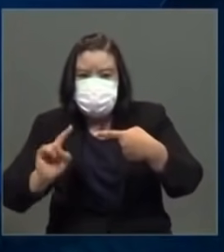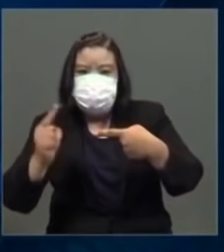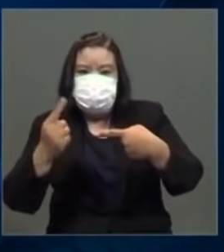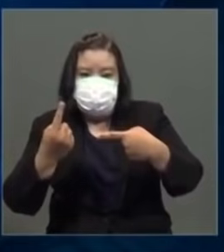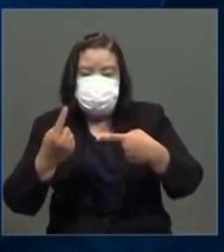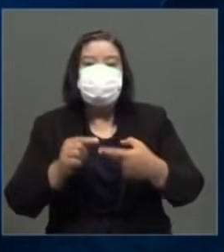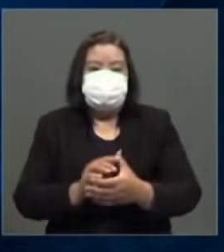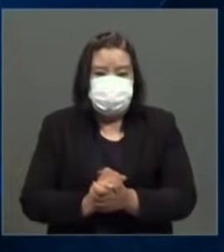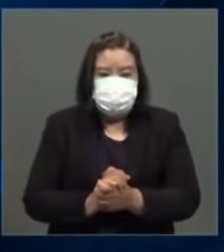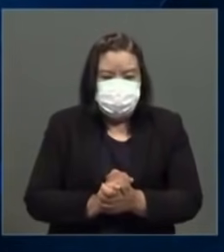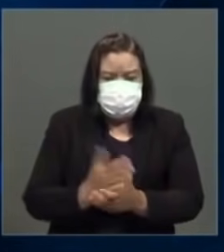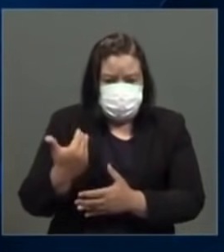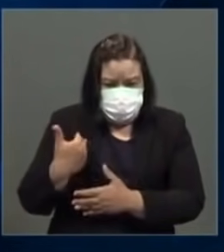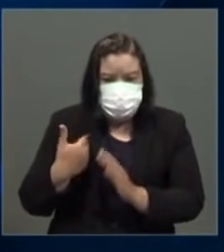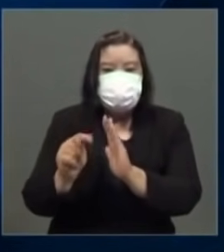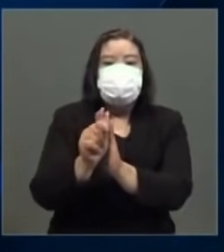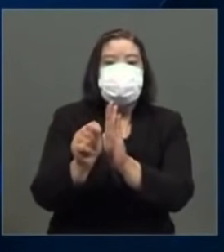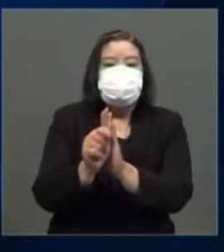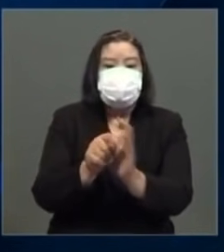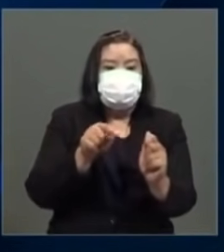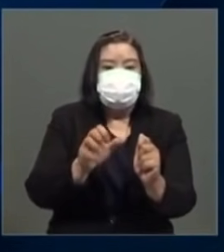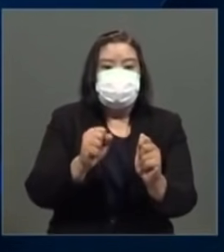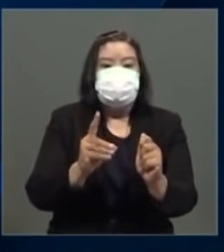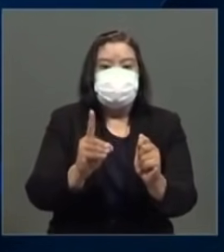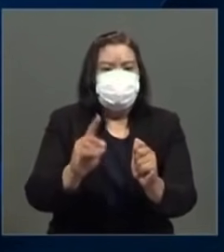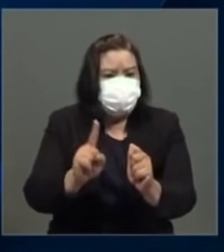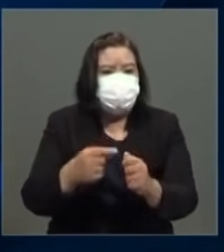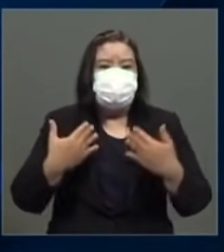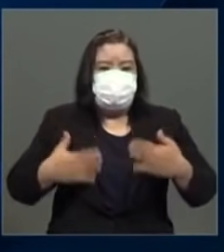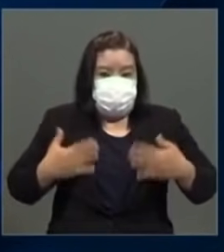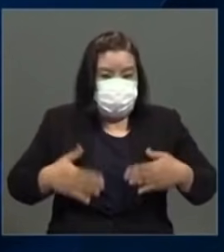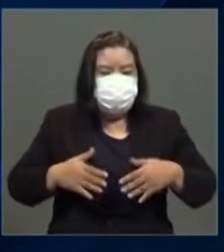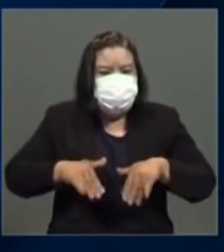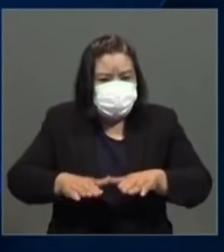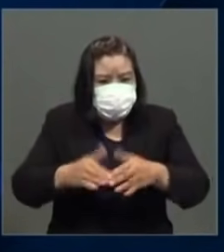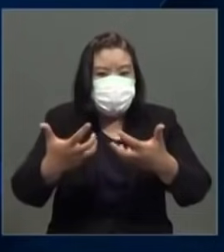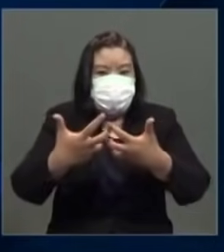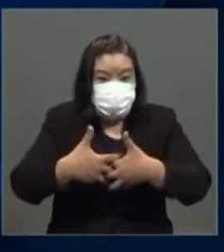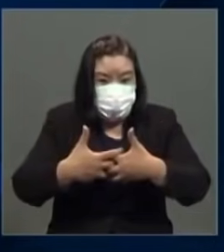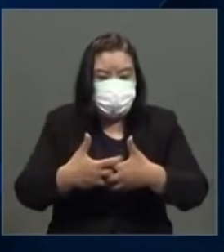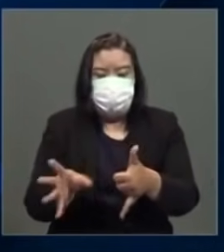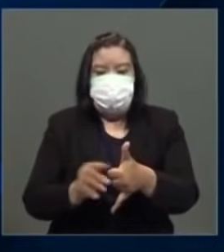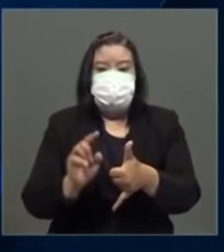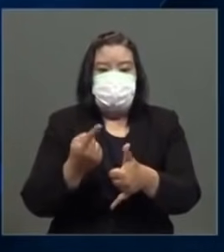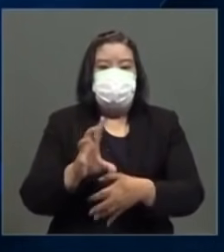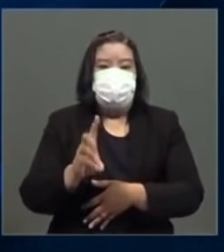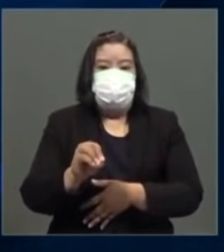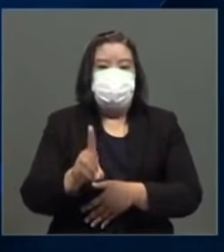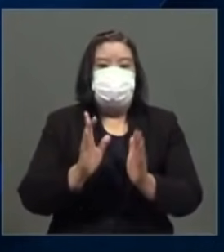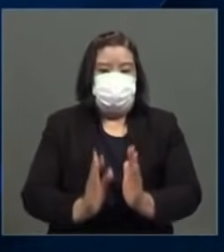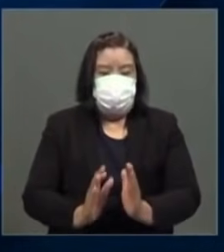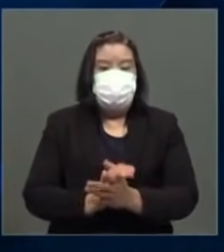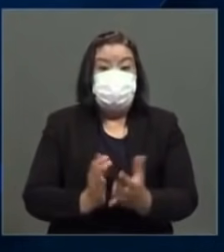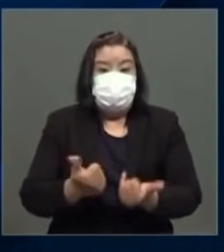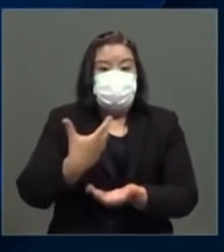แล้วก็มีสุดท้ายที่ตากที่แม่สอดนะครับเป็นโรงงานเสื้อผ้าอันนี้พบอีก61นะครับเป็นคลัสเตอร์ใหม่ครับจบรายง